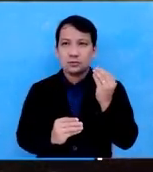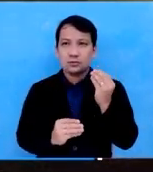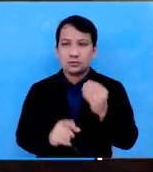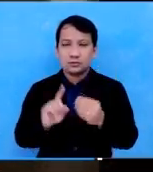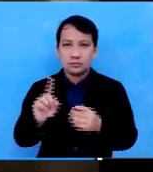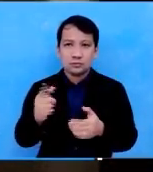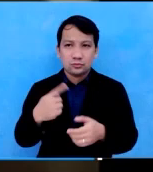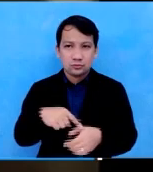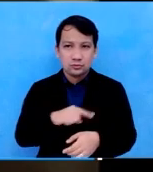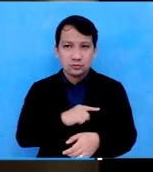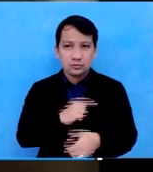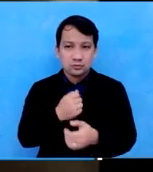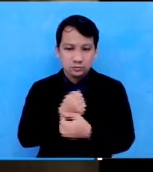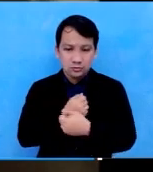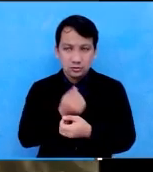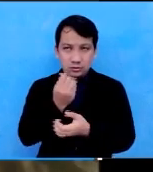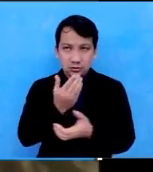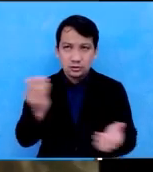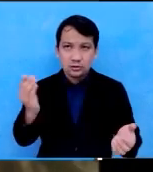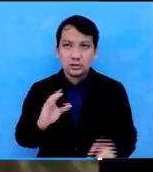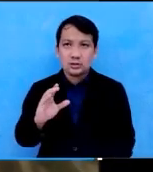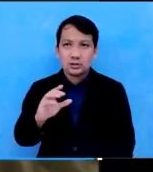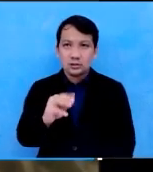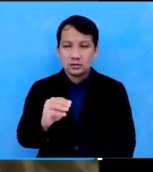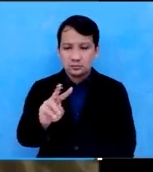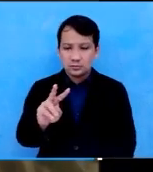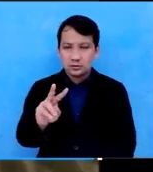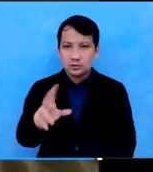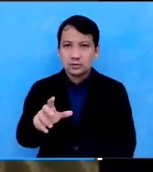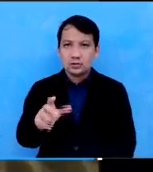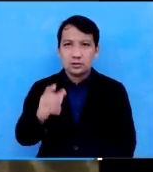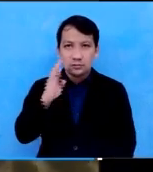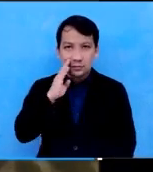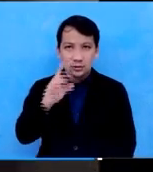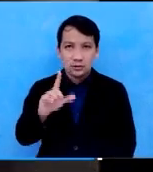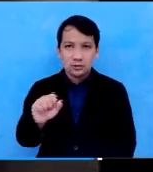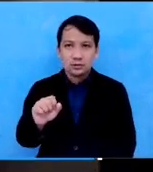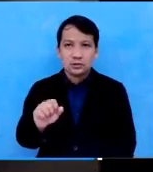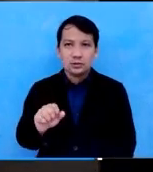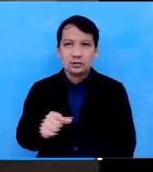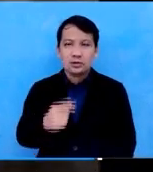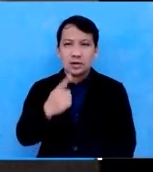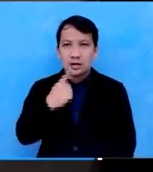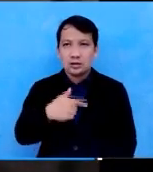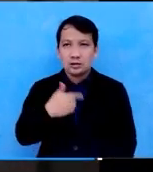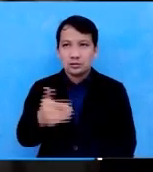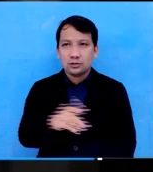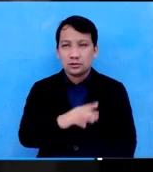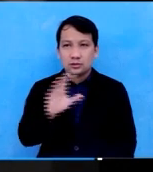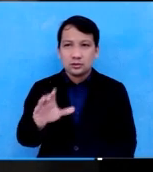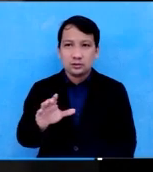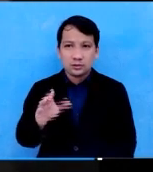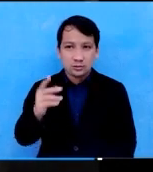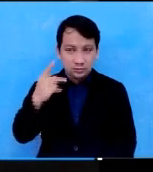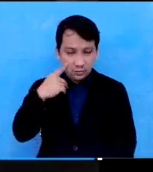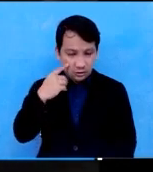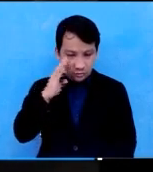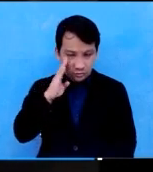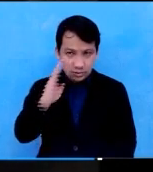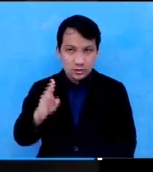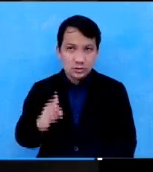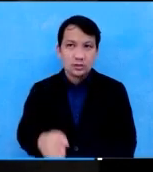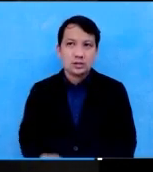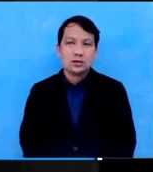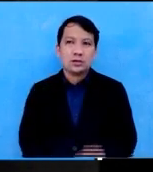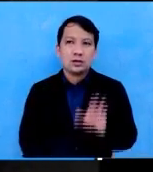Once Loved. Featured kasi sa MV si Bea Lorenzo, ang ex ang isa sa frontman sa banda ni si Paolo Benjamin. Tampok sa music